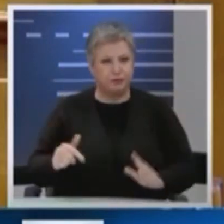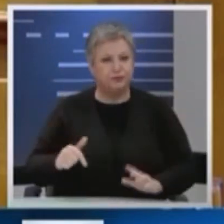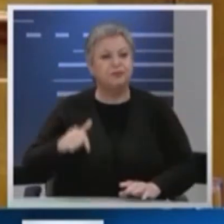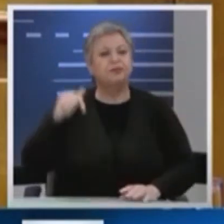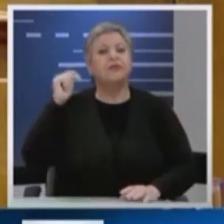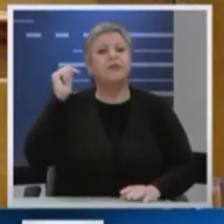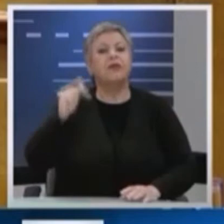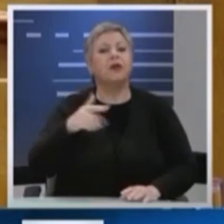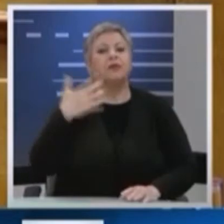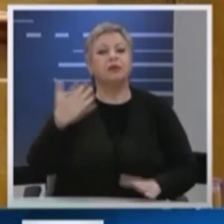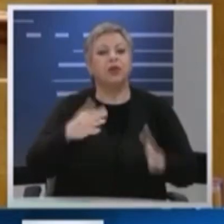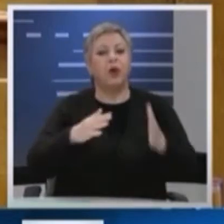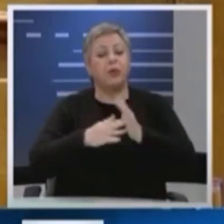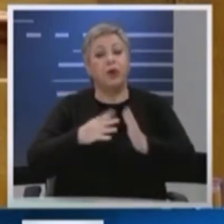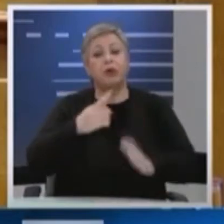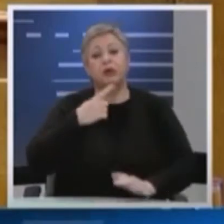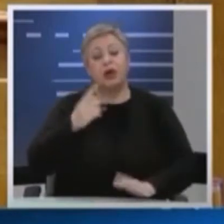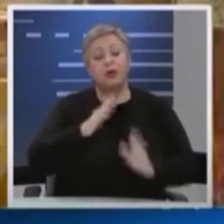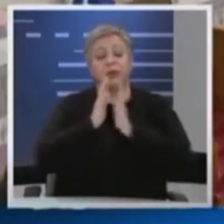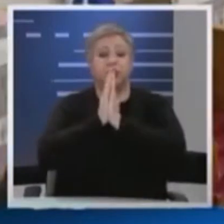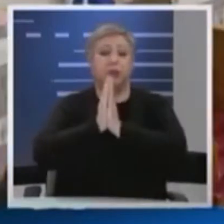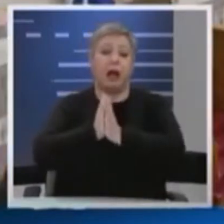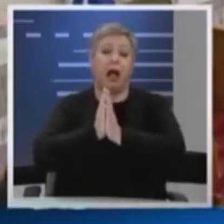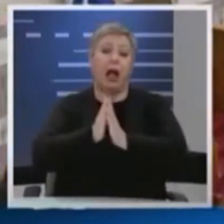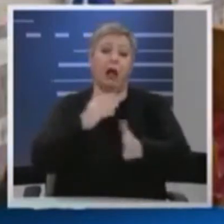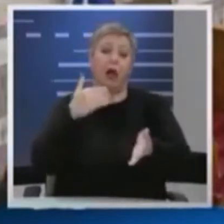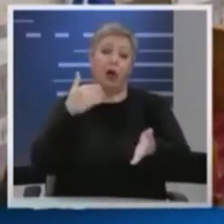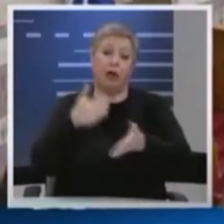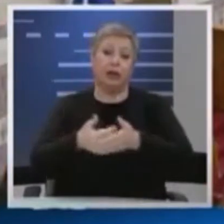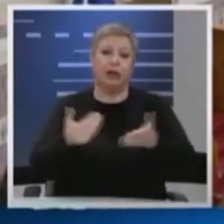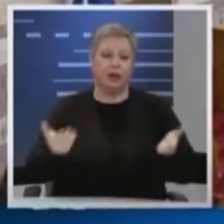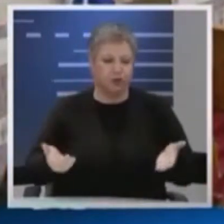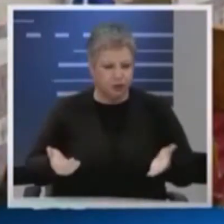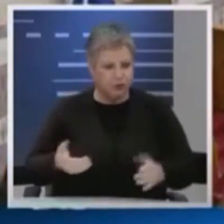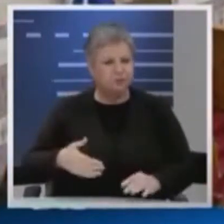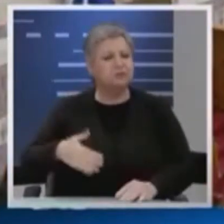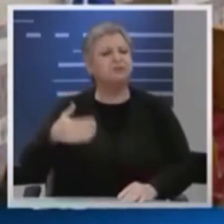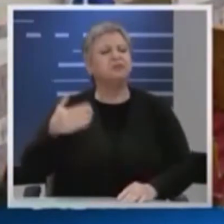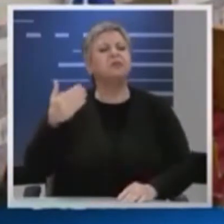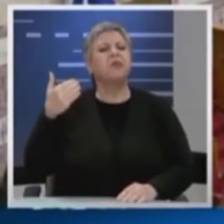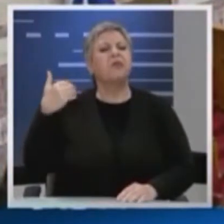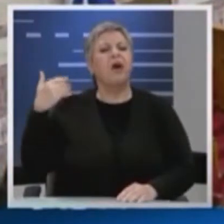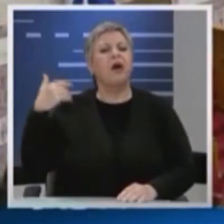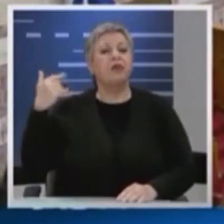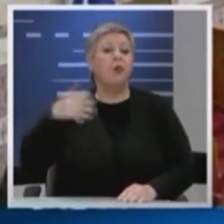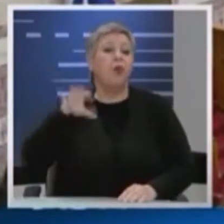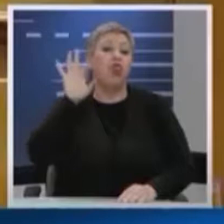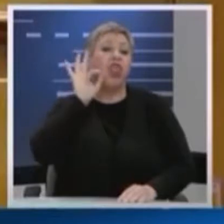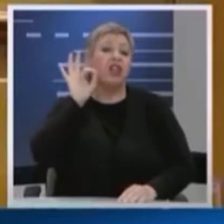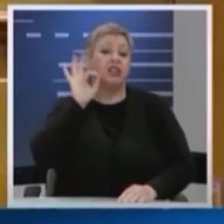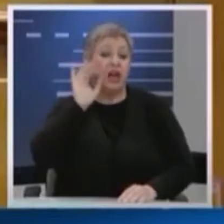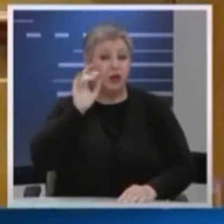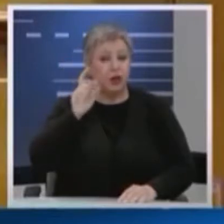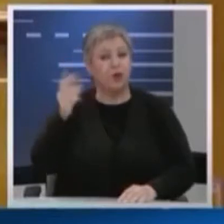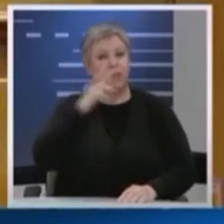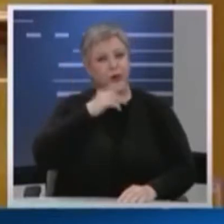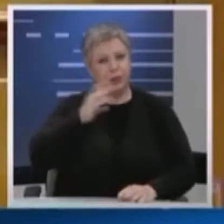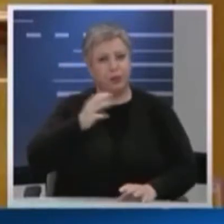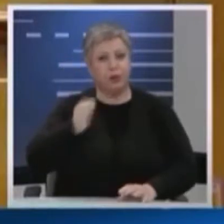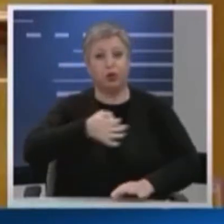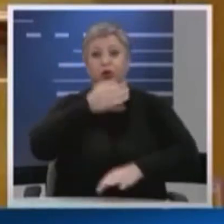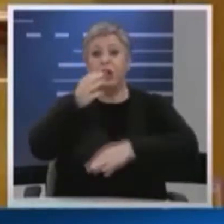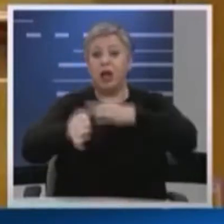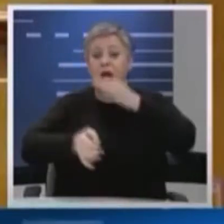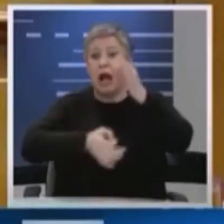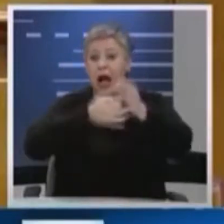κύριε Υπουργέ, κύριε, παρακαλώ. Έτσι λοιπόν, λίγες εβδομάδες μετά, ο Πρωθυπουργός επιχειρεί να